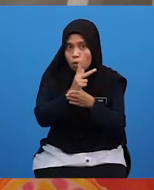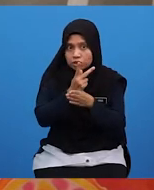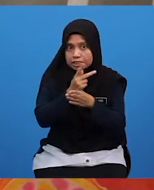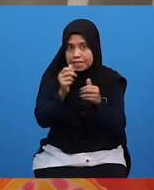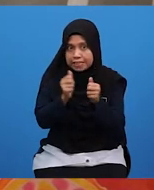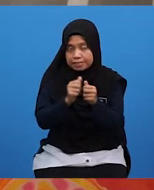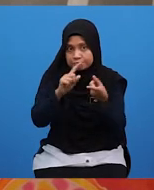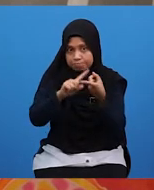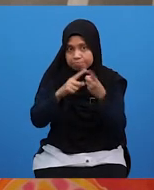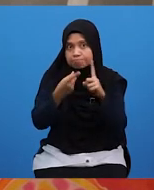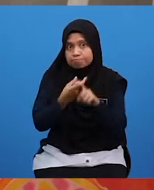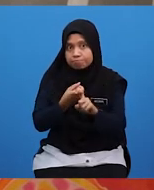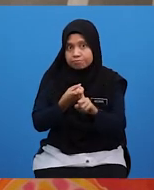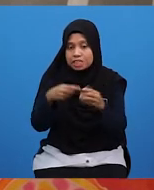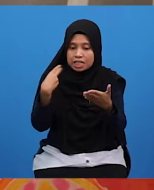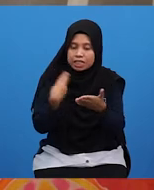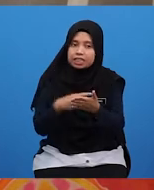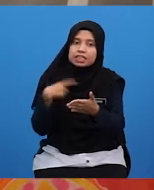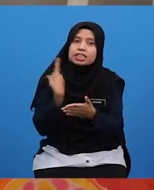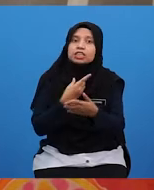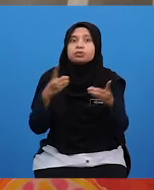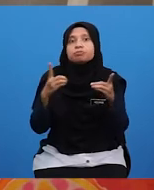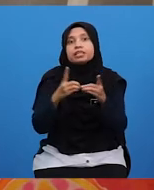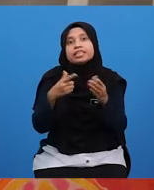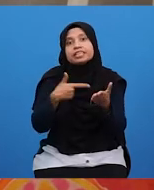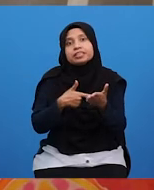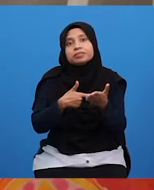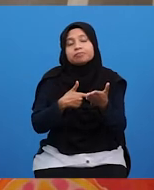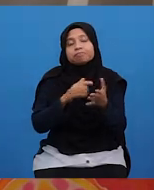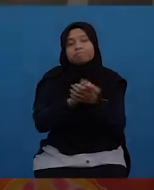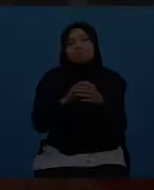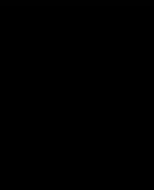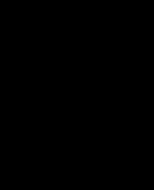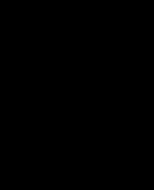berkongsi dengan kawan-kawan. Sehingga kita berjumpa lagi. Selamat maju jaya.